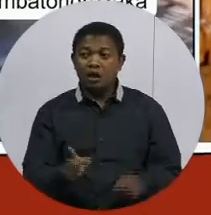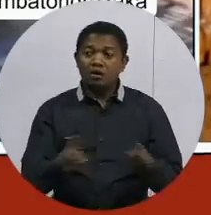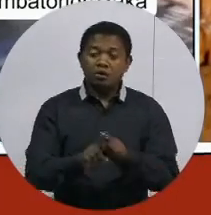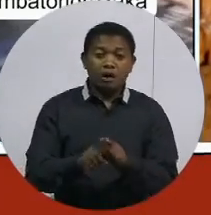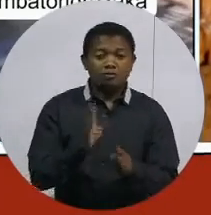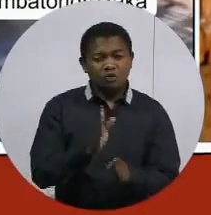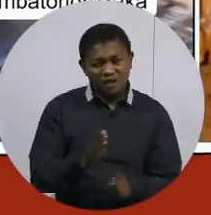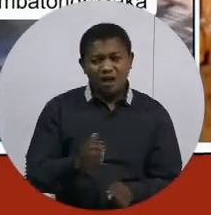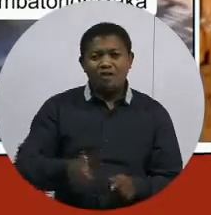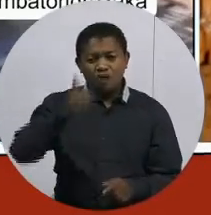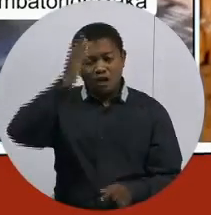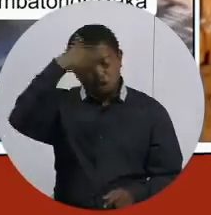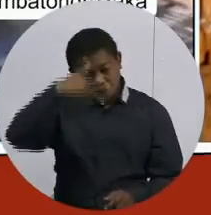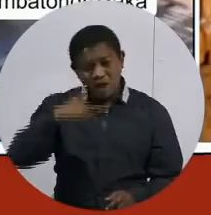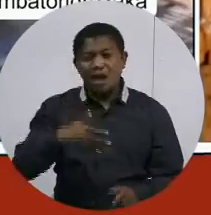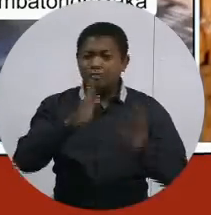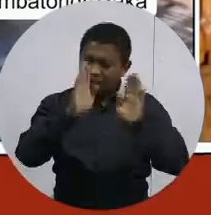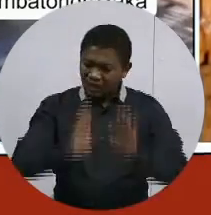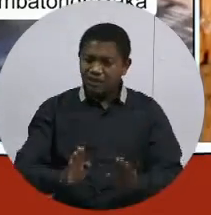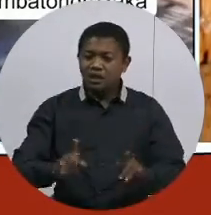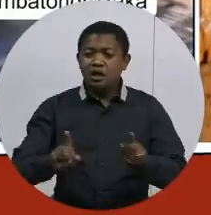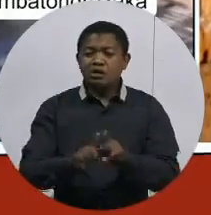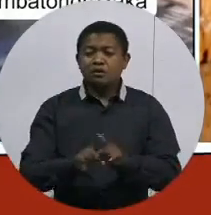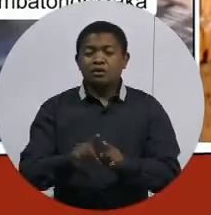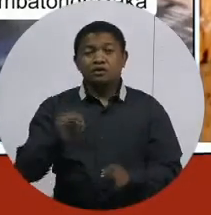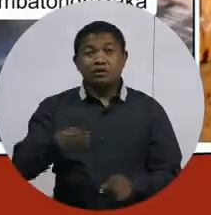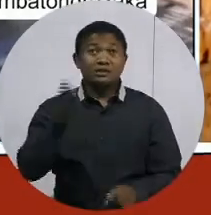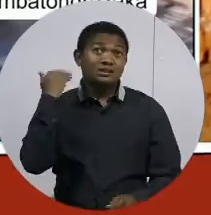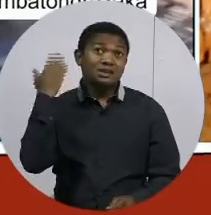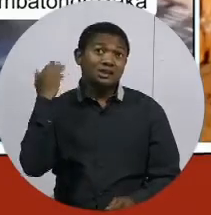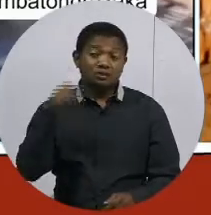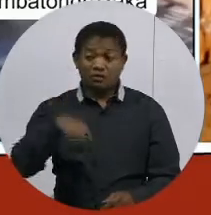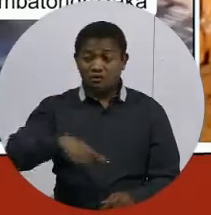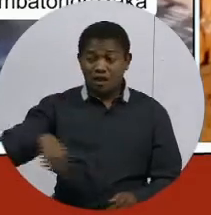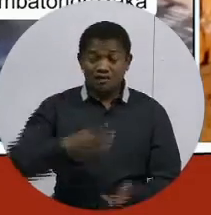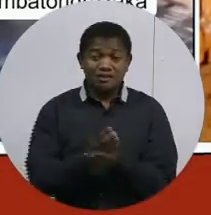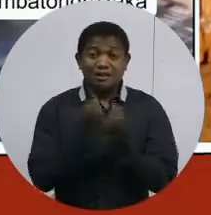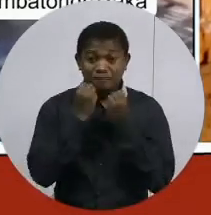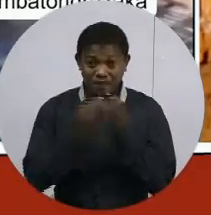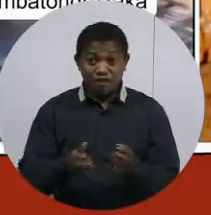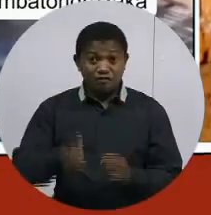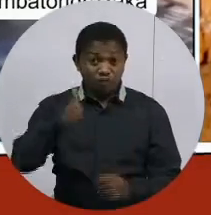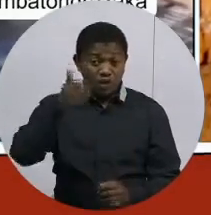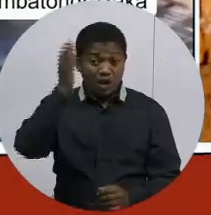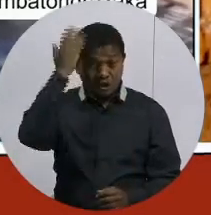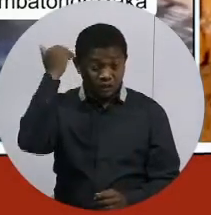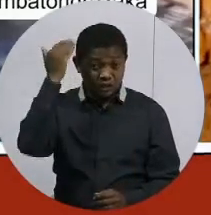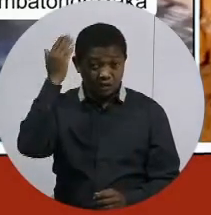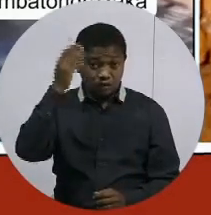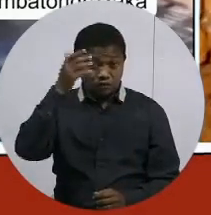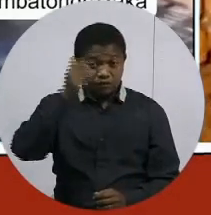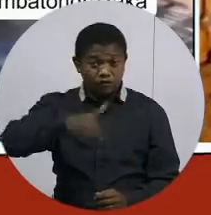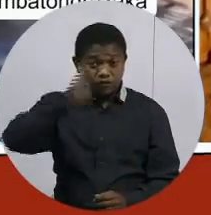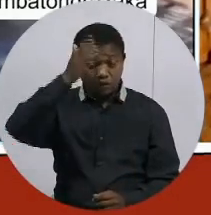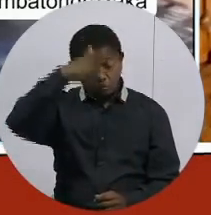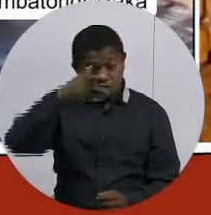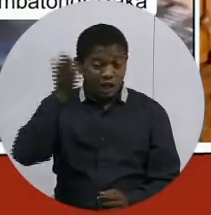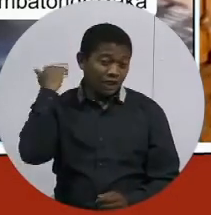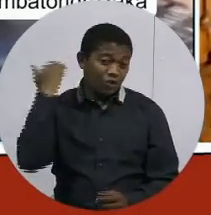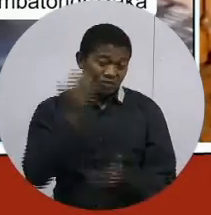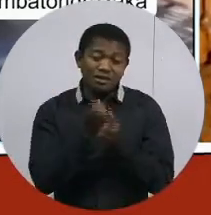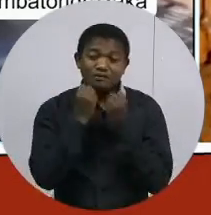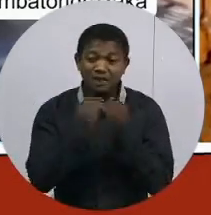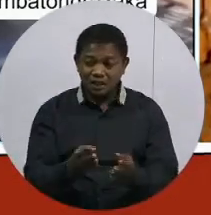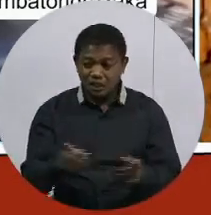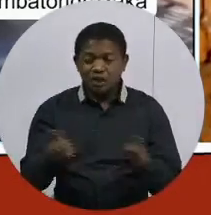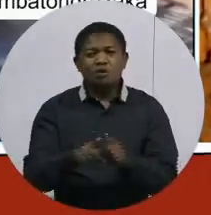Rajoelina. Raha ny voro moa izay tamin'ny farany teo a dia nanambara ny premier ministre lehiben'ny governemanta fa mbola betsaka ny